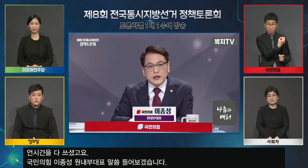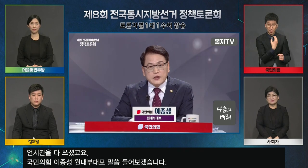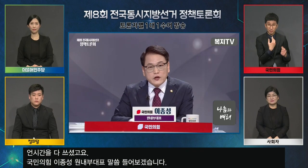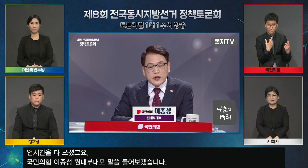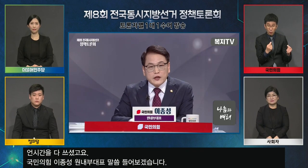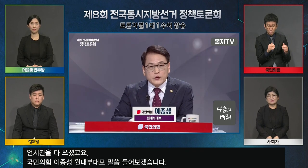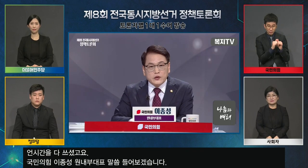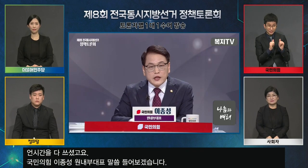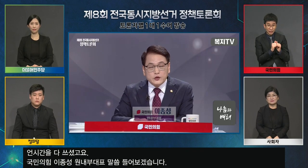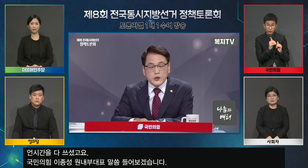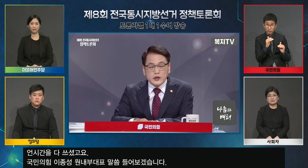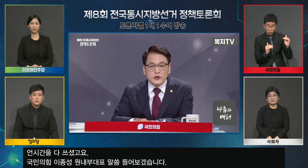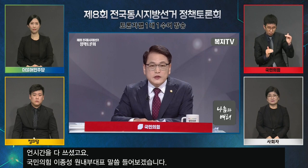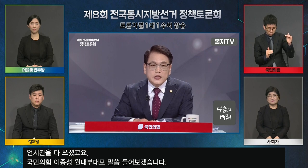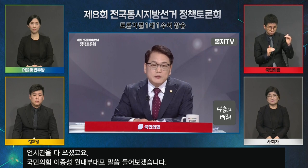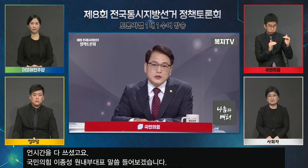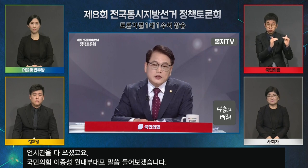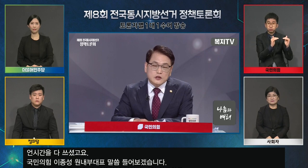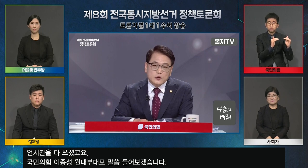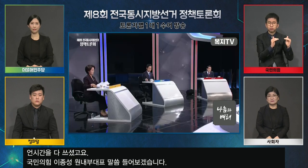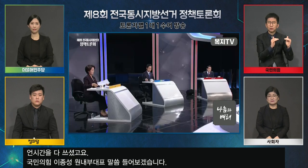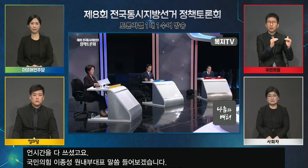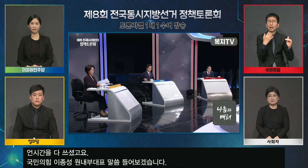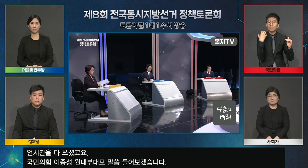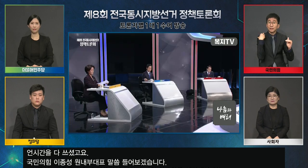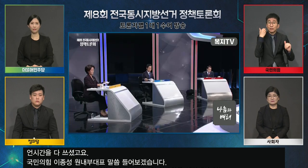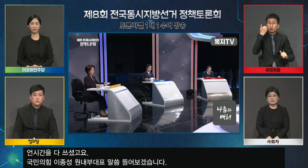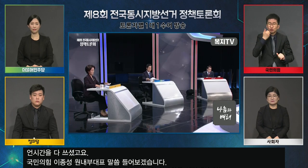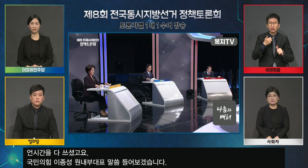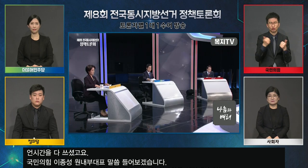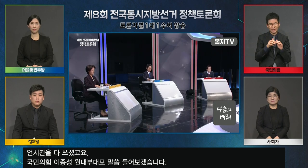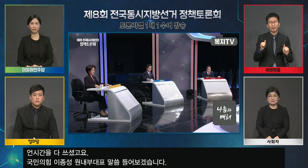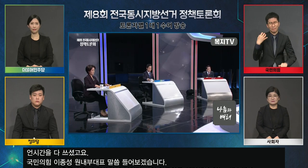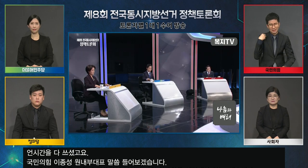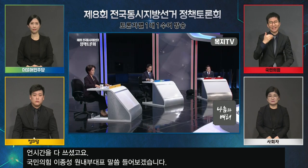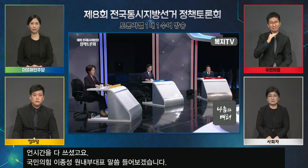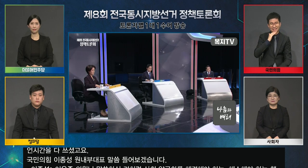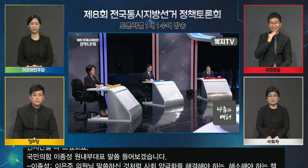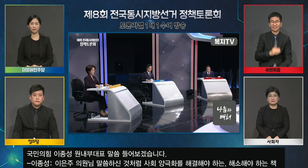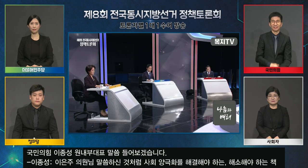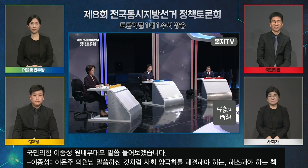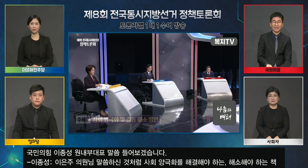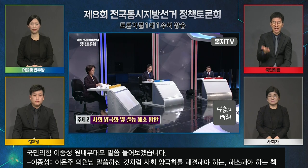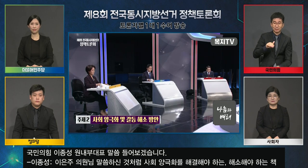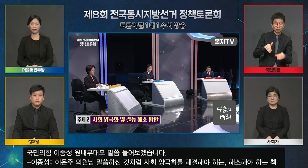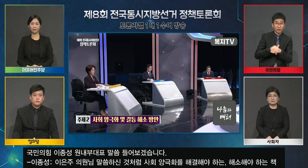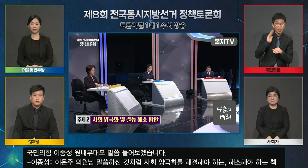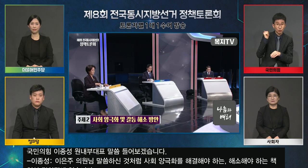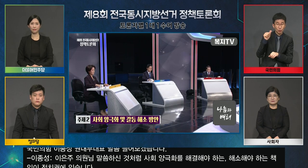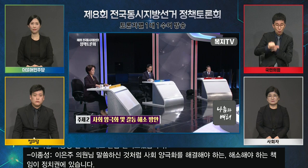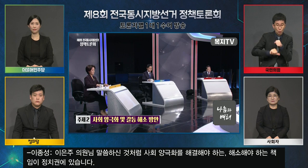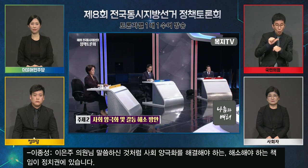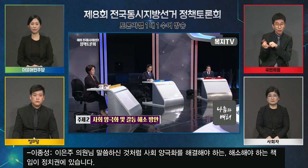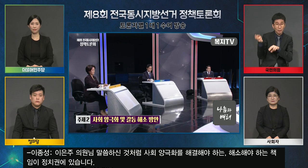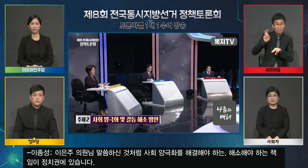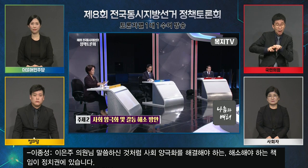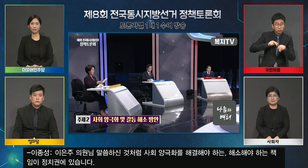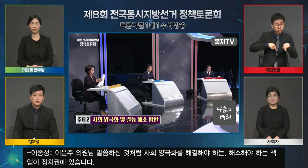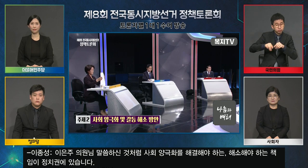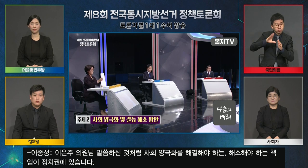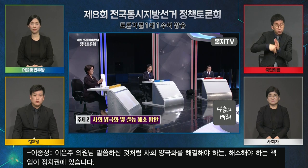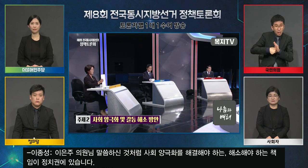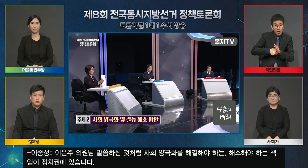해결해야 되는 해소해야 되는 책임이 정치권에 있습니다. 그럼에도 불구하고 문재인 정부 5년 동안 정말